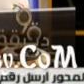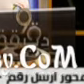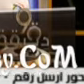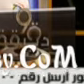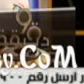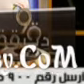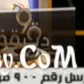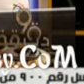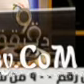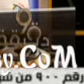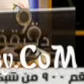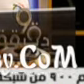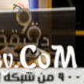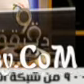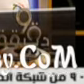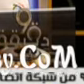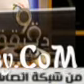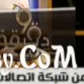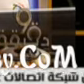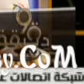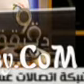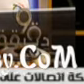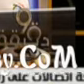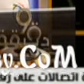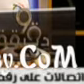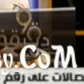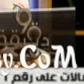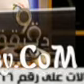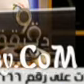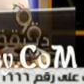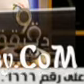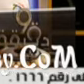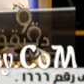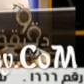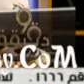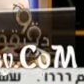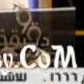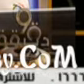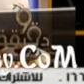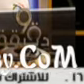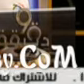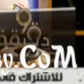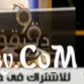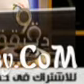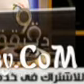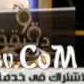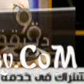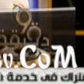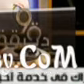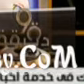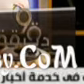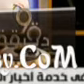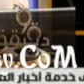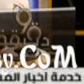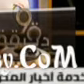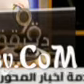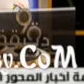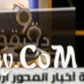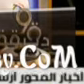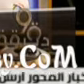الجنسيات التي تمارس عملها منذ عام 1982 بمشاركه 13